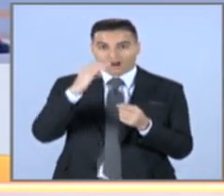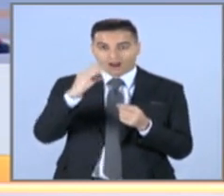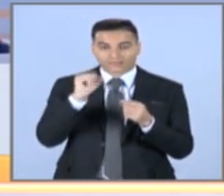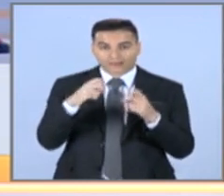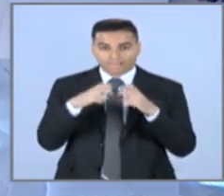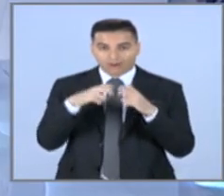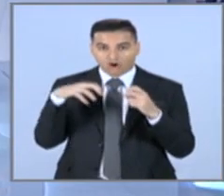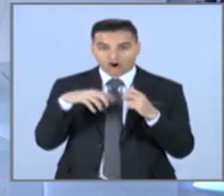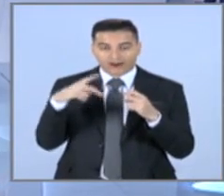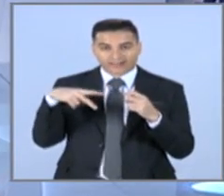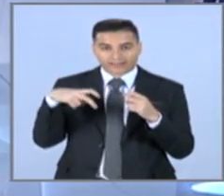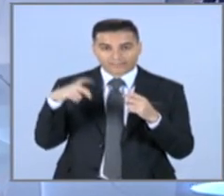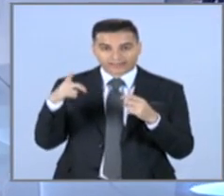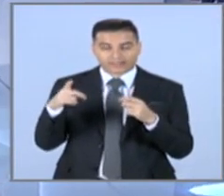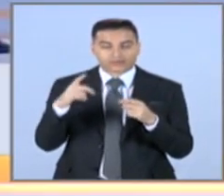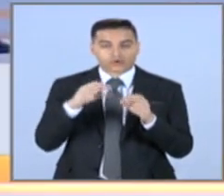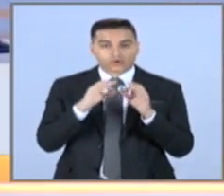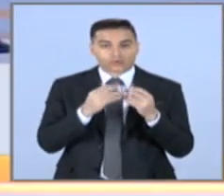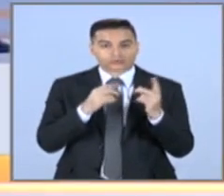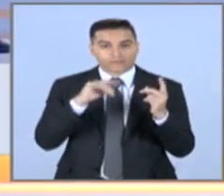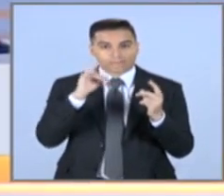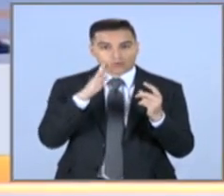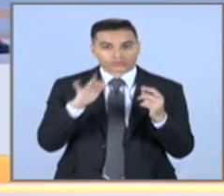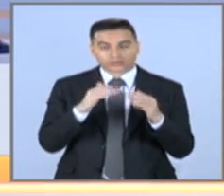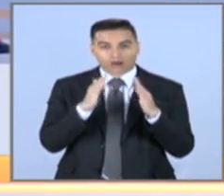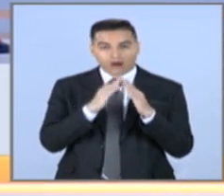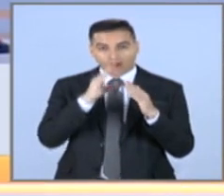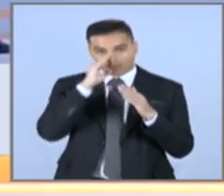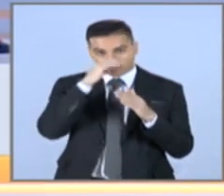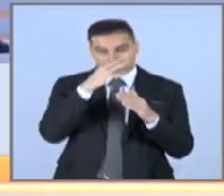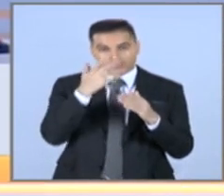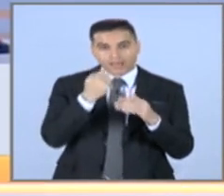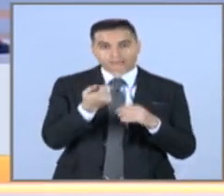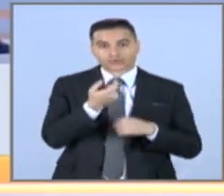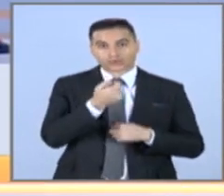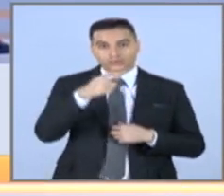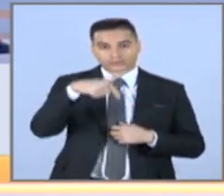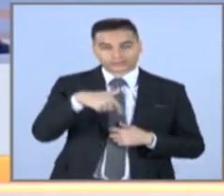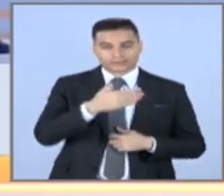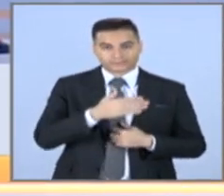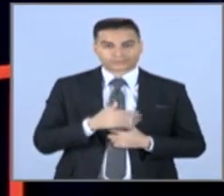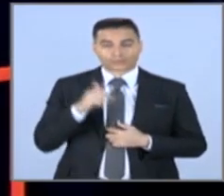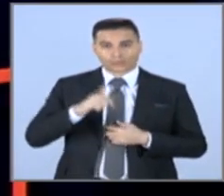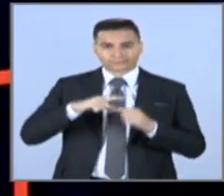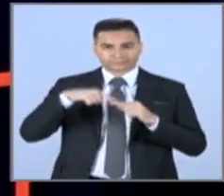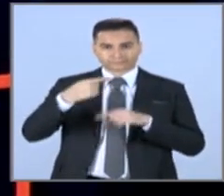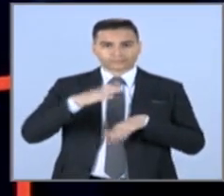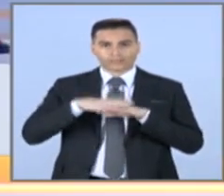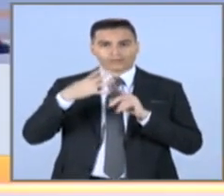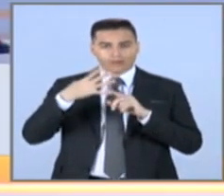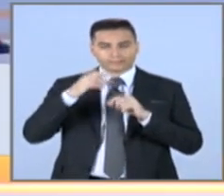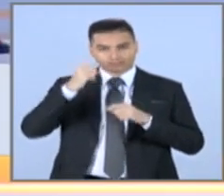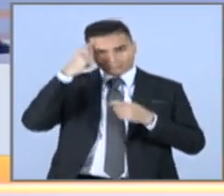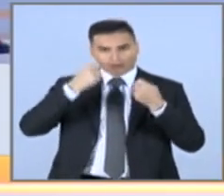المعادي القاهرة 80، عائلة مرسي الهرم الجيزة 65. ودلوقتي مع الفقرة